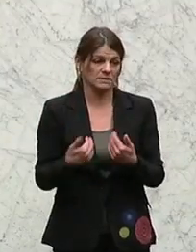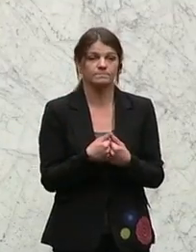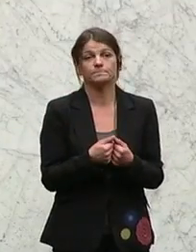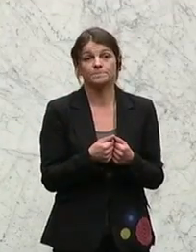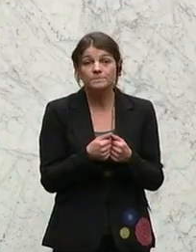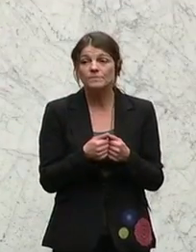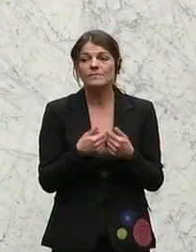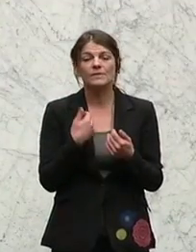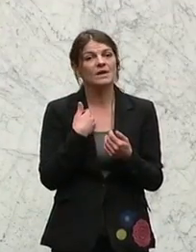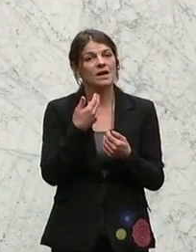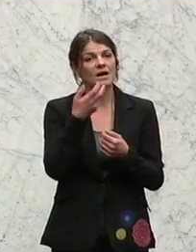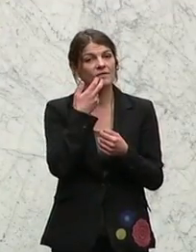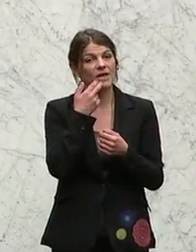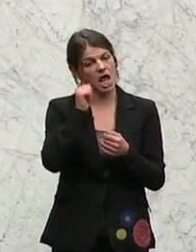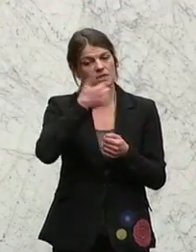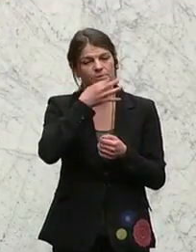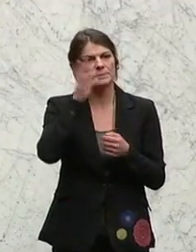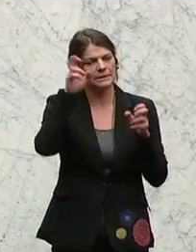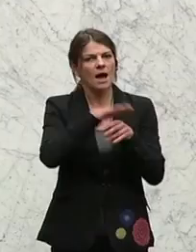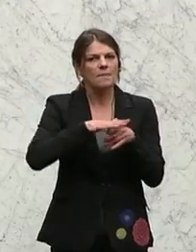mit dem Bereich der Haftungen beginnen.